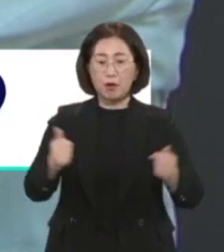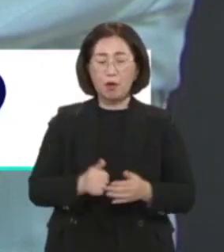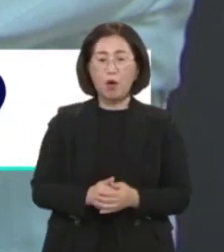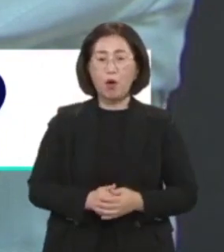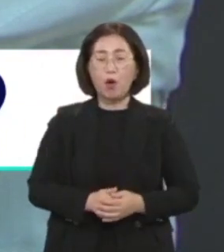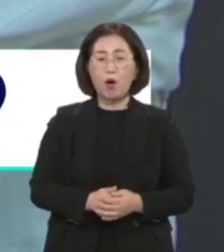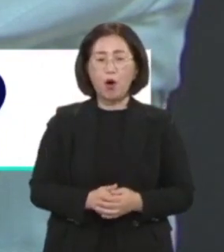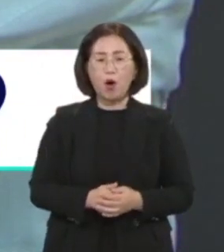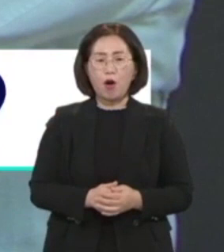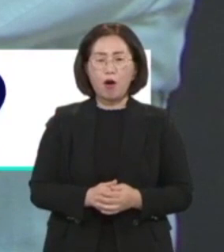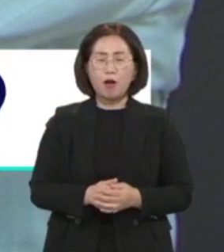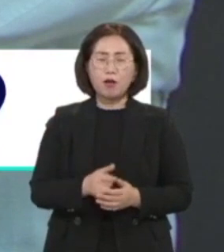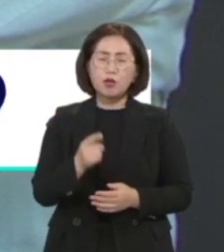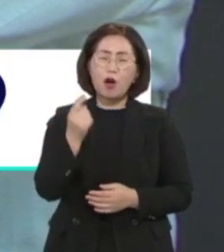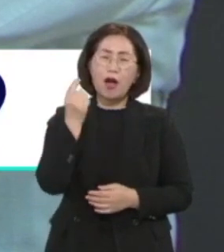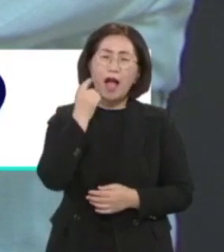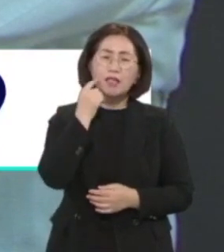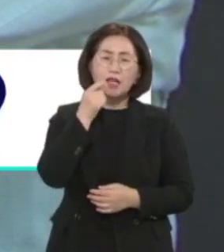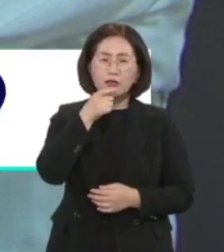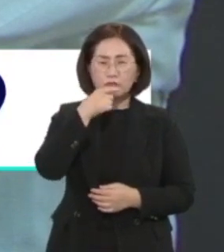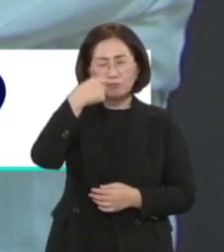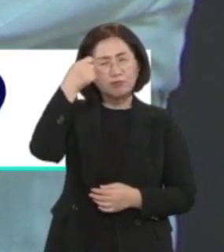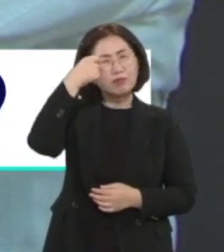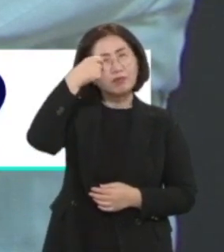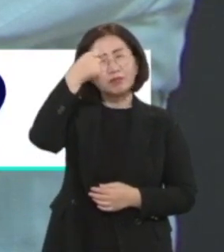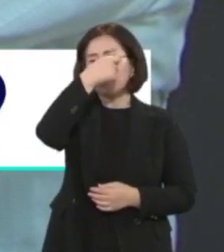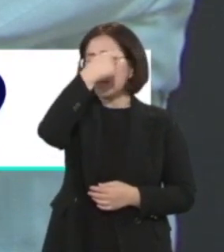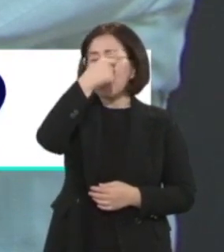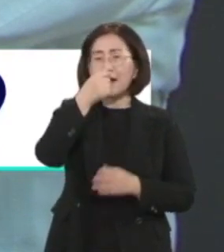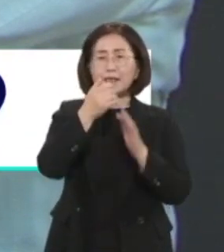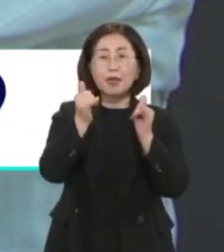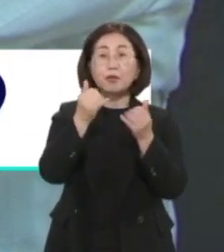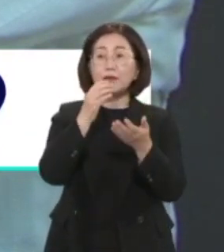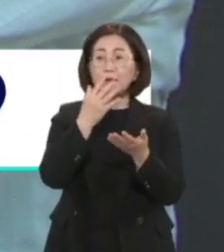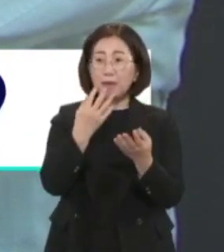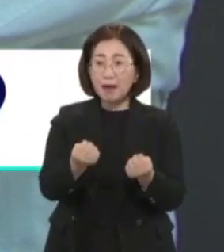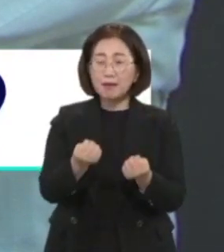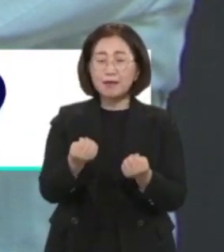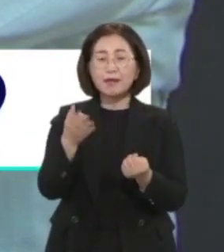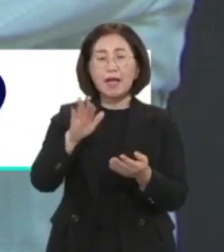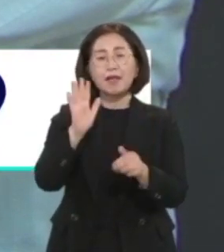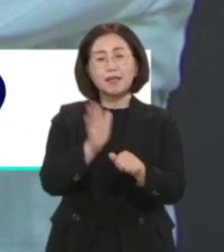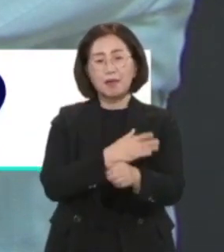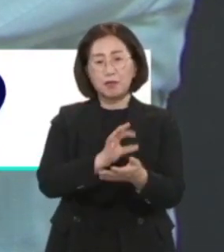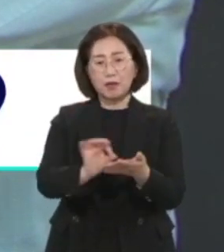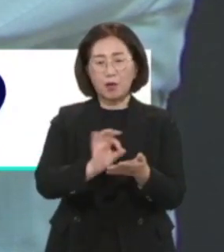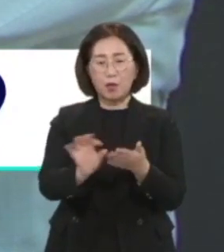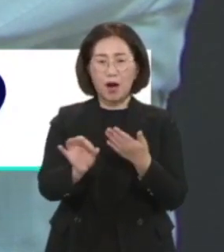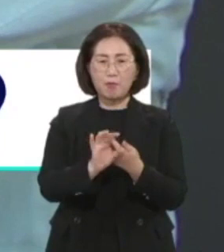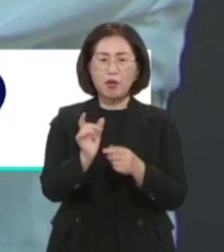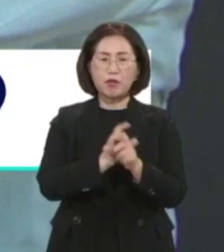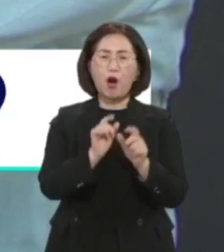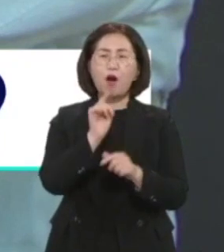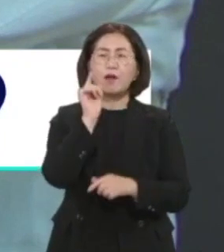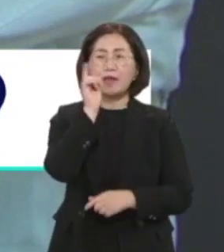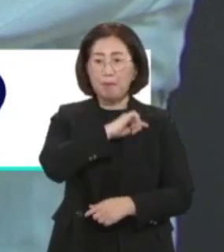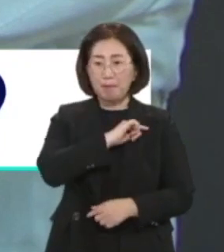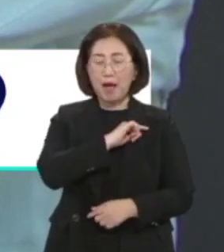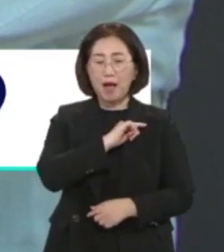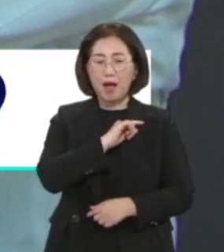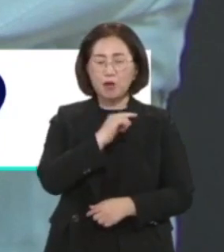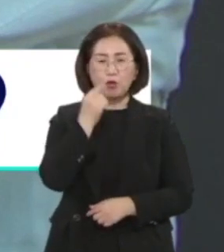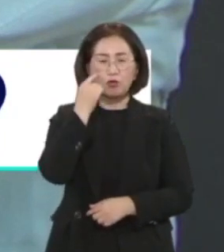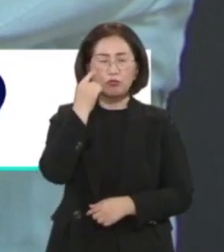완화를 위해 인공눈물 사용하는 분들도 늘고 있는데 잘못 사용하면 안구건조증을 더 심하게 만들 뿐 아니라